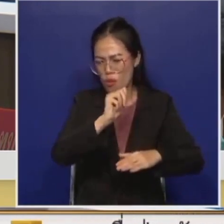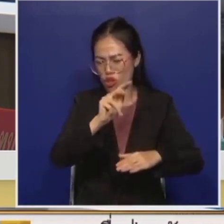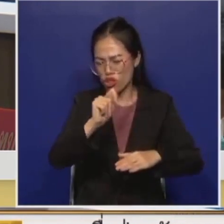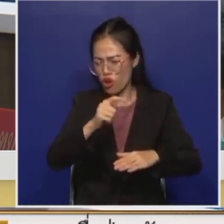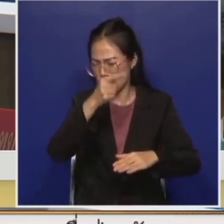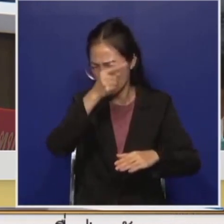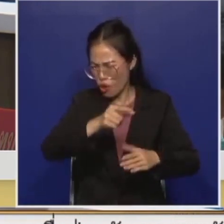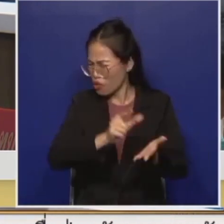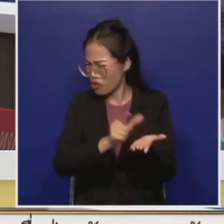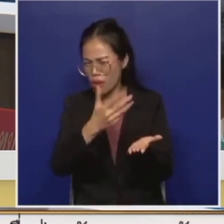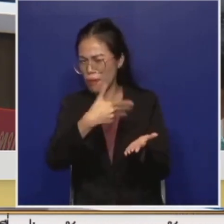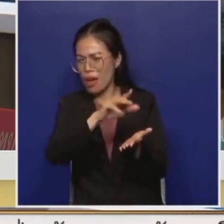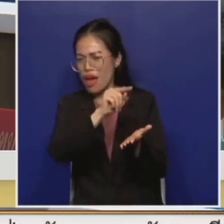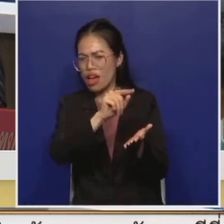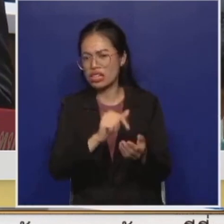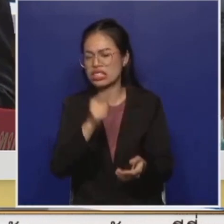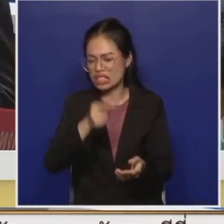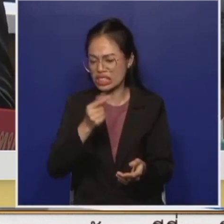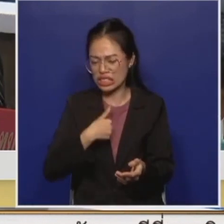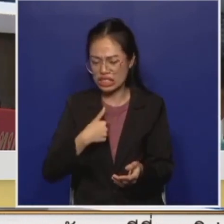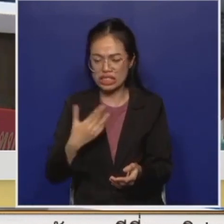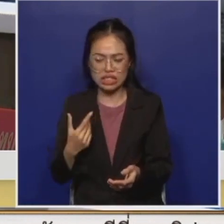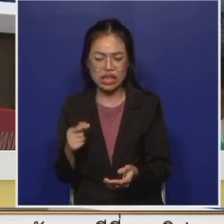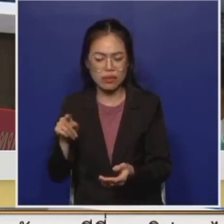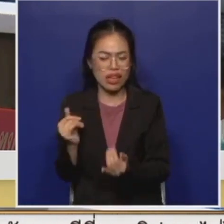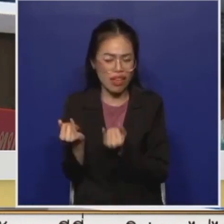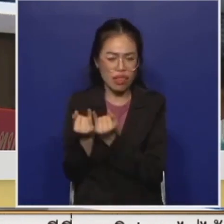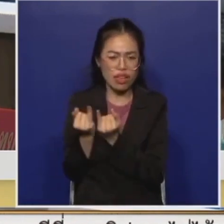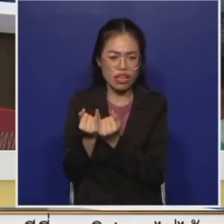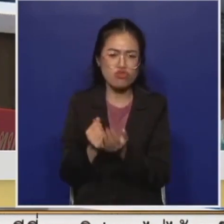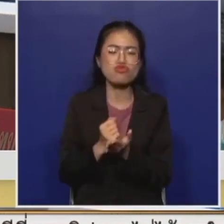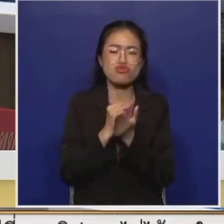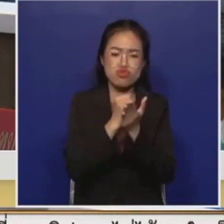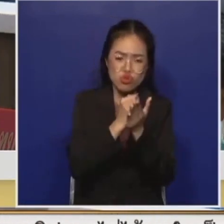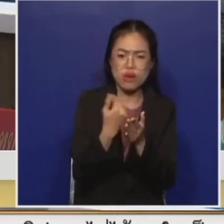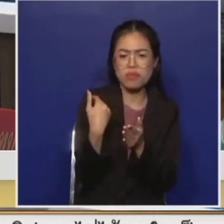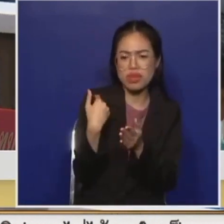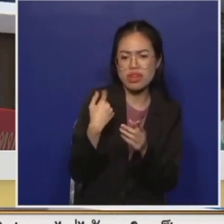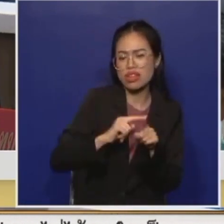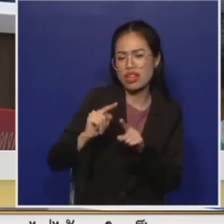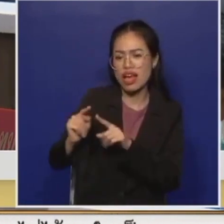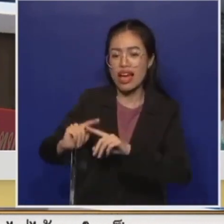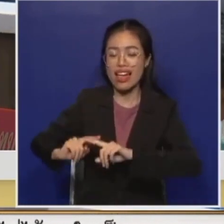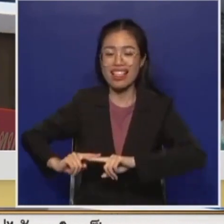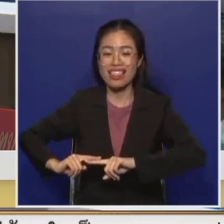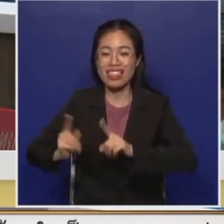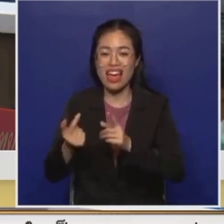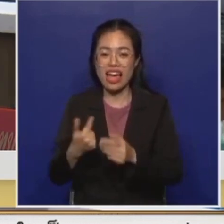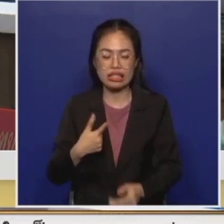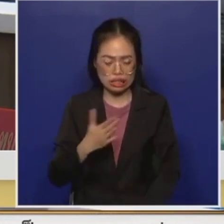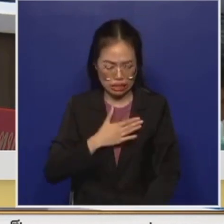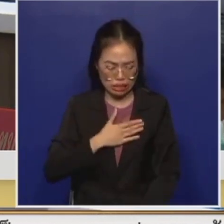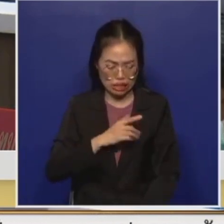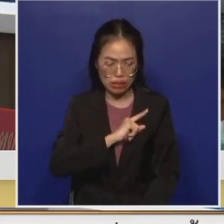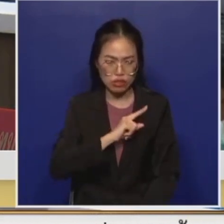ส่นตัวผมกบท่านสนิกันครับ ชวยเหือเกอกูกัหลายเรื่องนะแต่ว่าผมทำหนาที่ตรงนี้